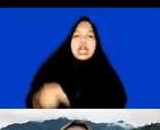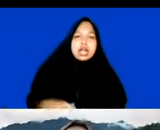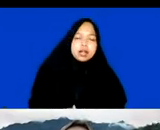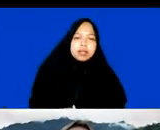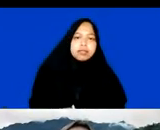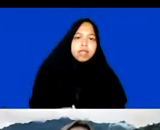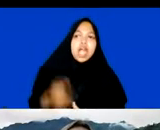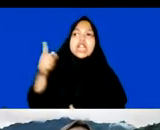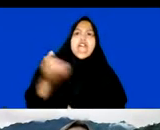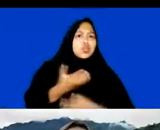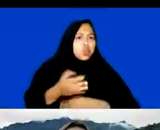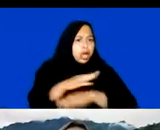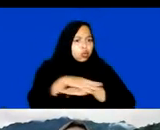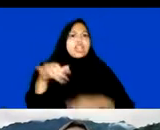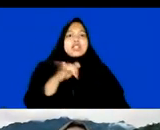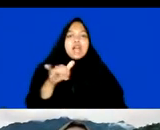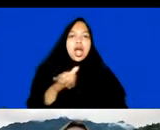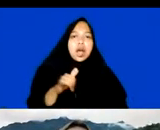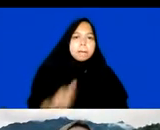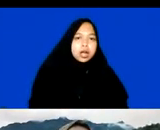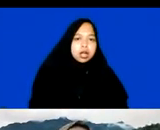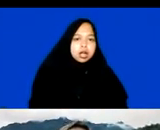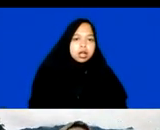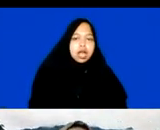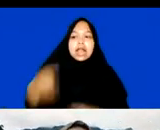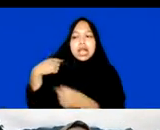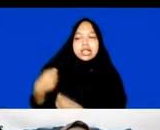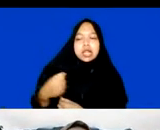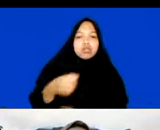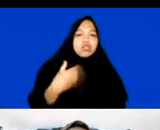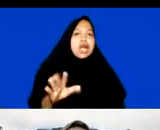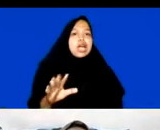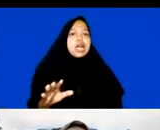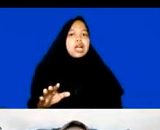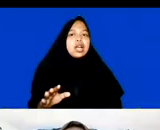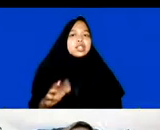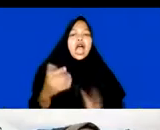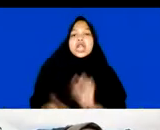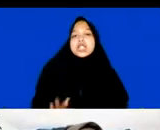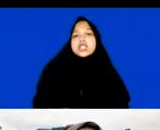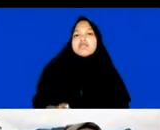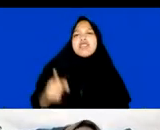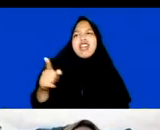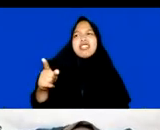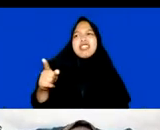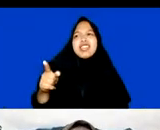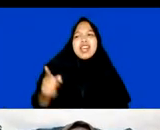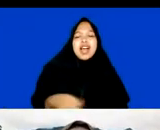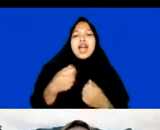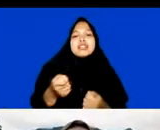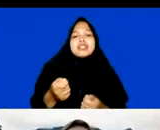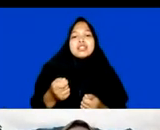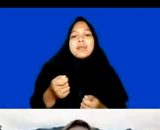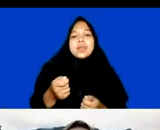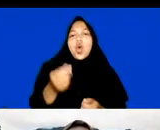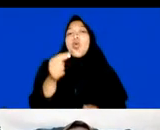kulit. Dan akhirnya ketika itu udah jadi, ya udah dia ngasihnya segitu. Karena saya juga nggak bisa nentuin harga kan, dia tanya